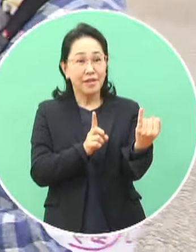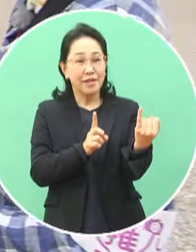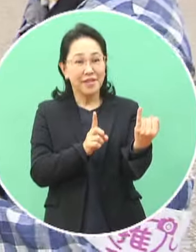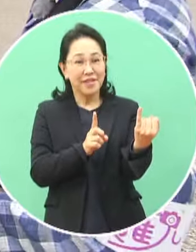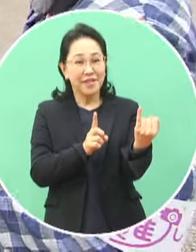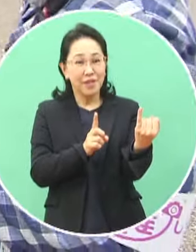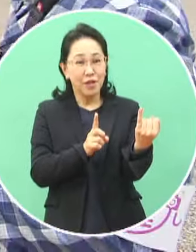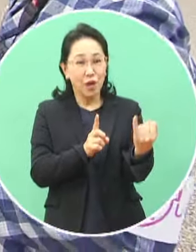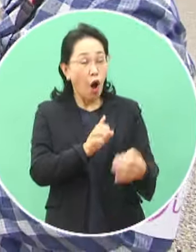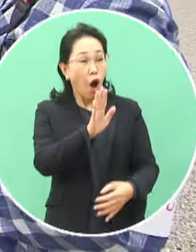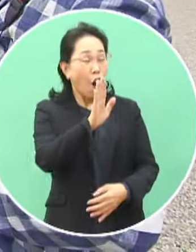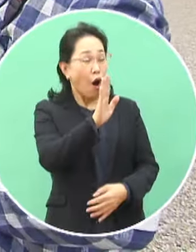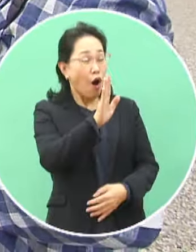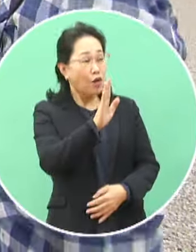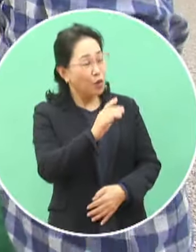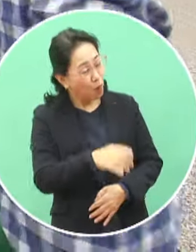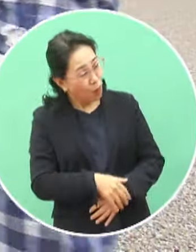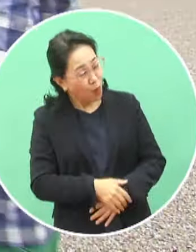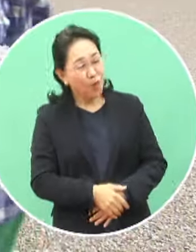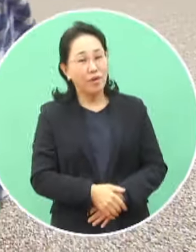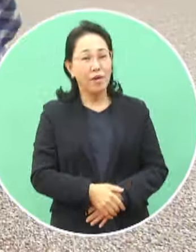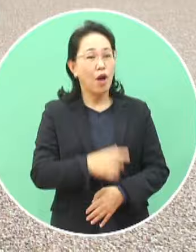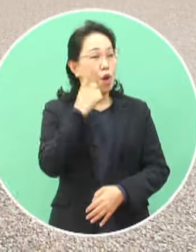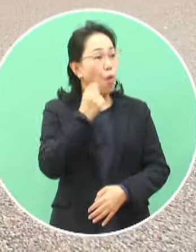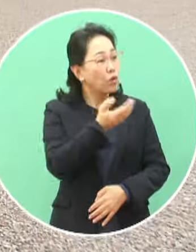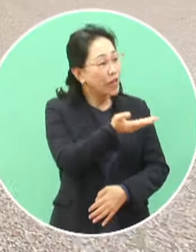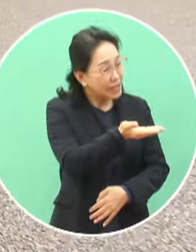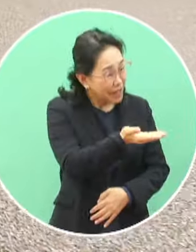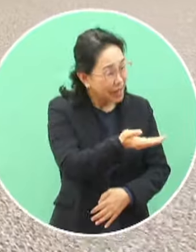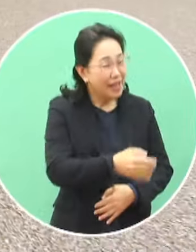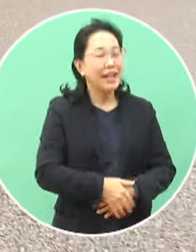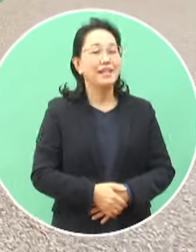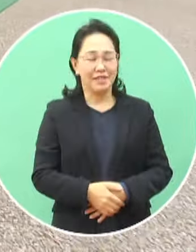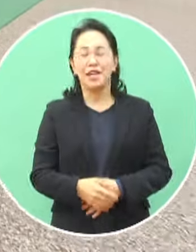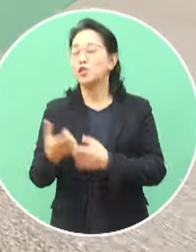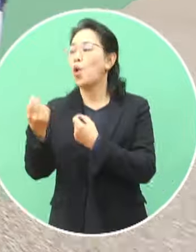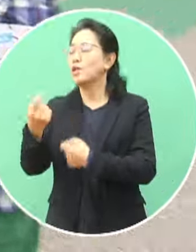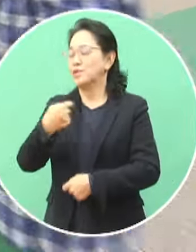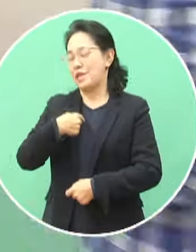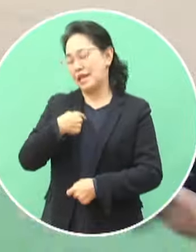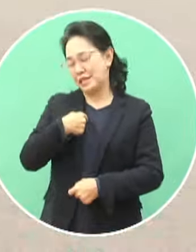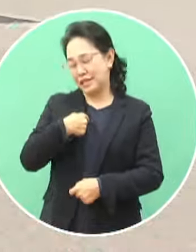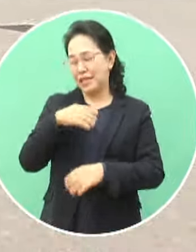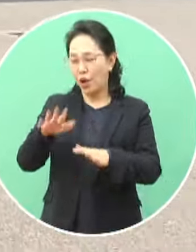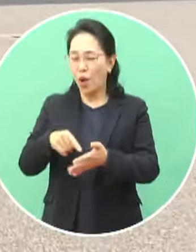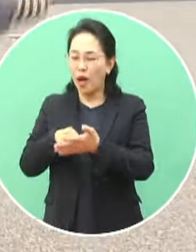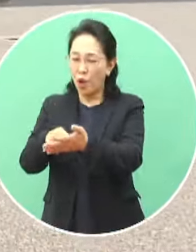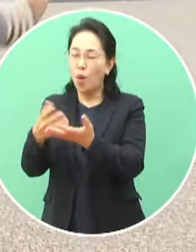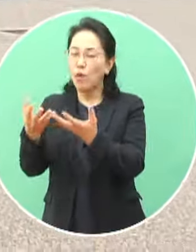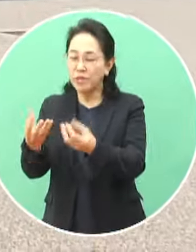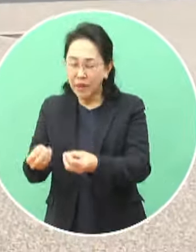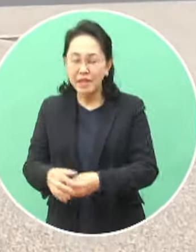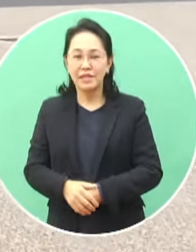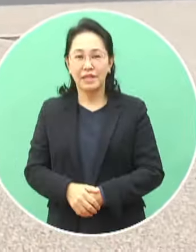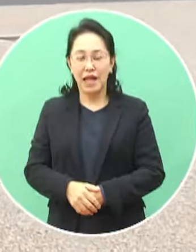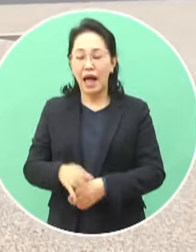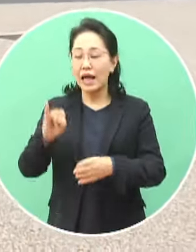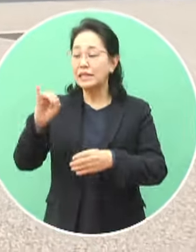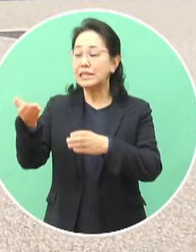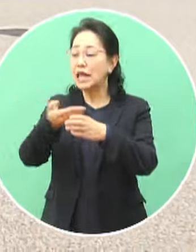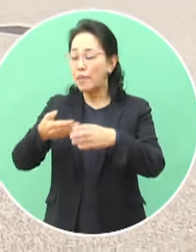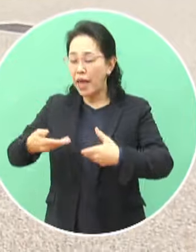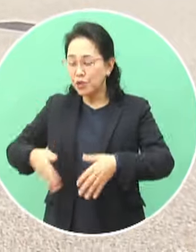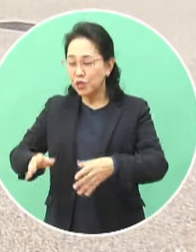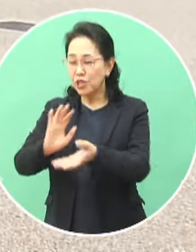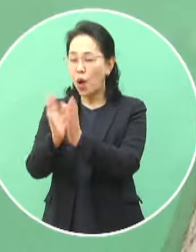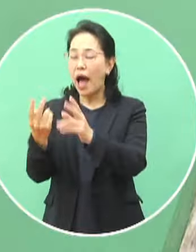しお兄さん、お どうも。もしかして そうです、私が今回応募させていただきました、いなべ市出身の花井由紀